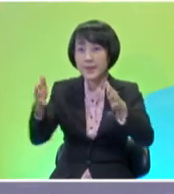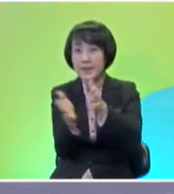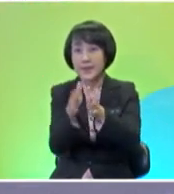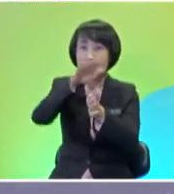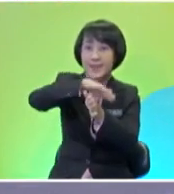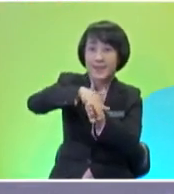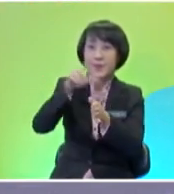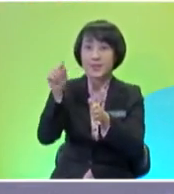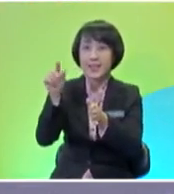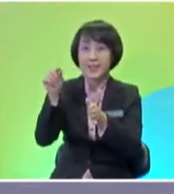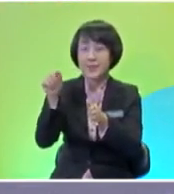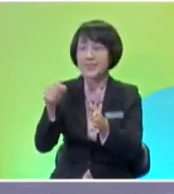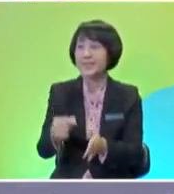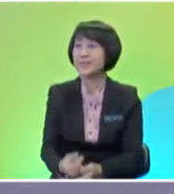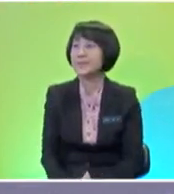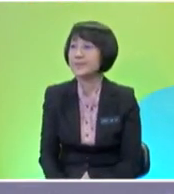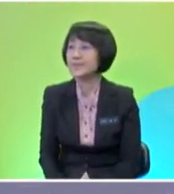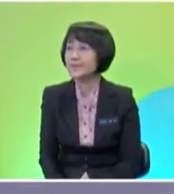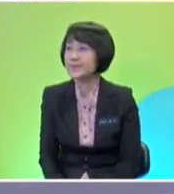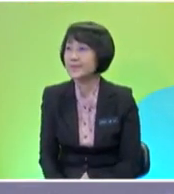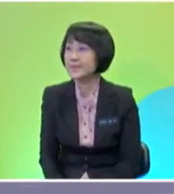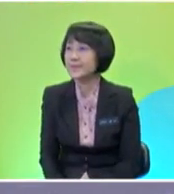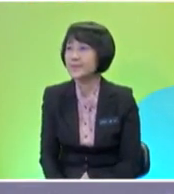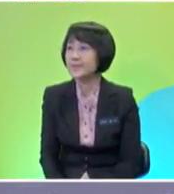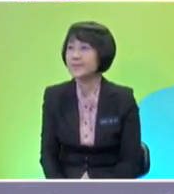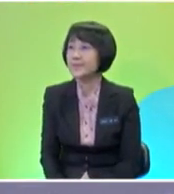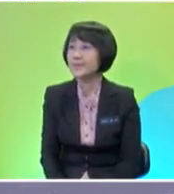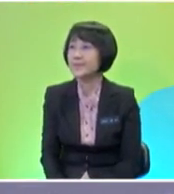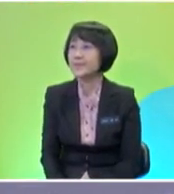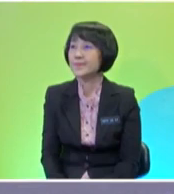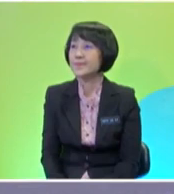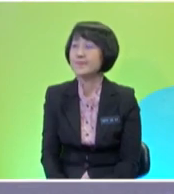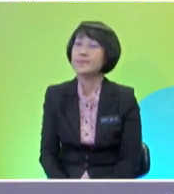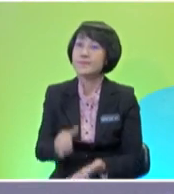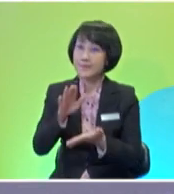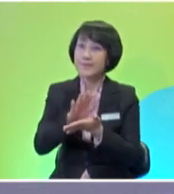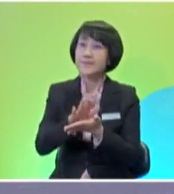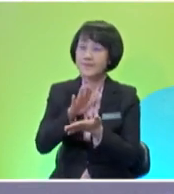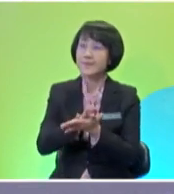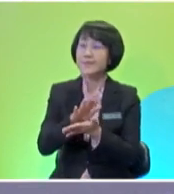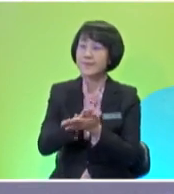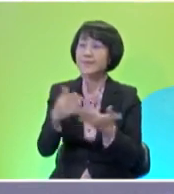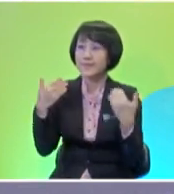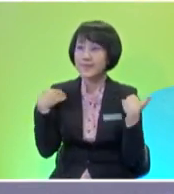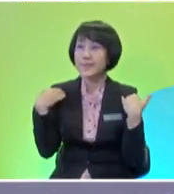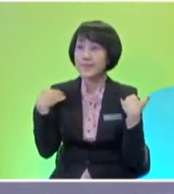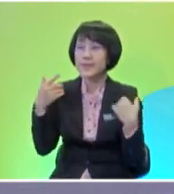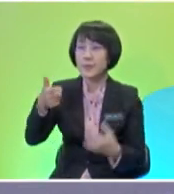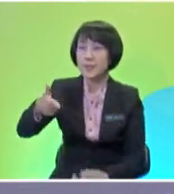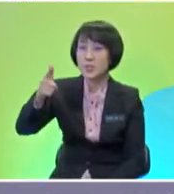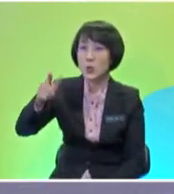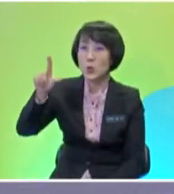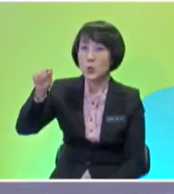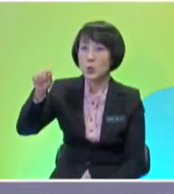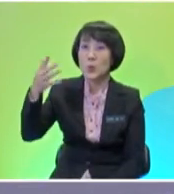okey, sebab tak semua ada alatan ini di rumah. Okey, tapi kalau di sekolah tak ada masalah. Memang biasanya di sekolah kita ada sediakan. Oh, dah disediakan dah. Ya.